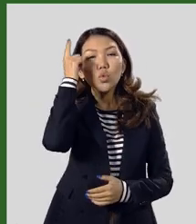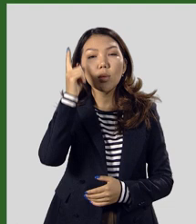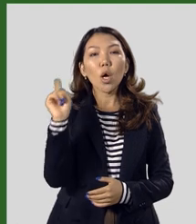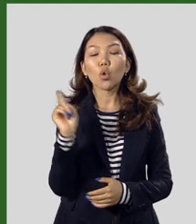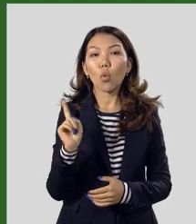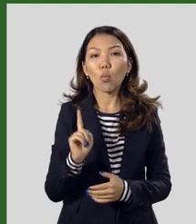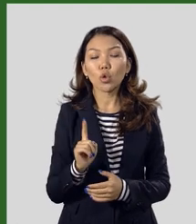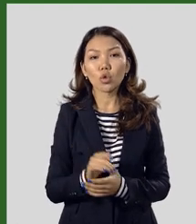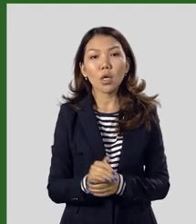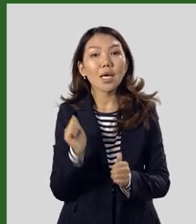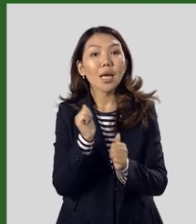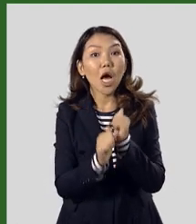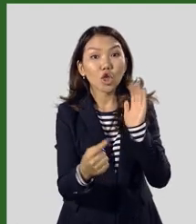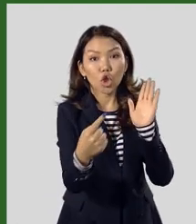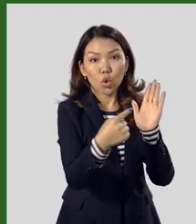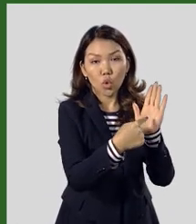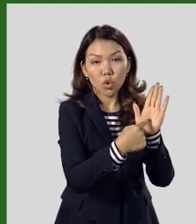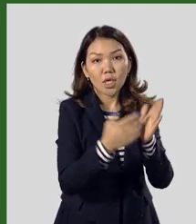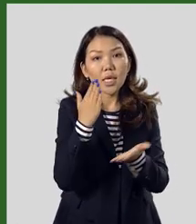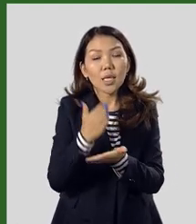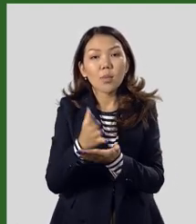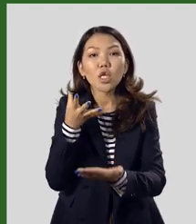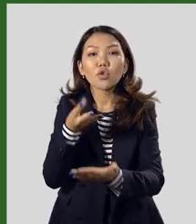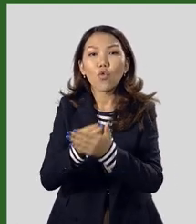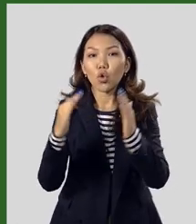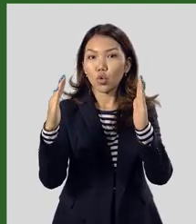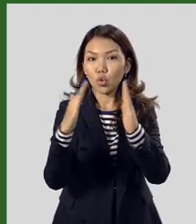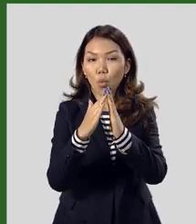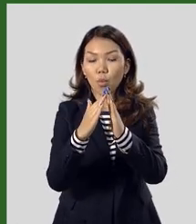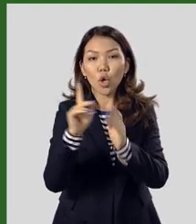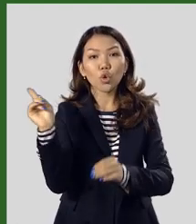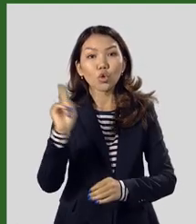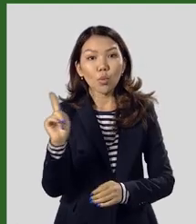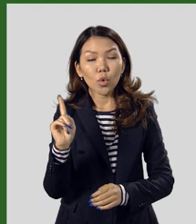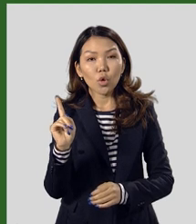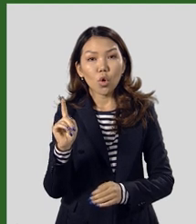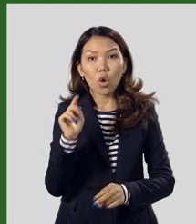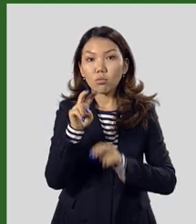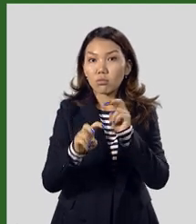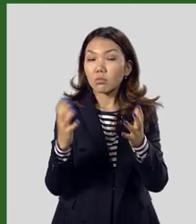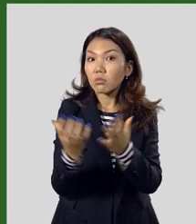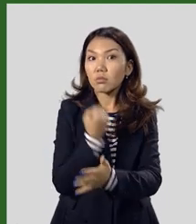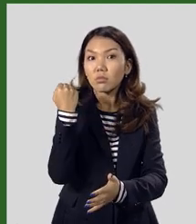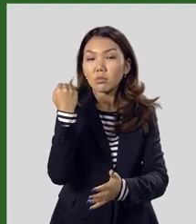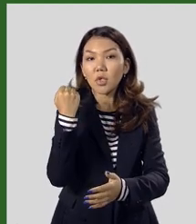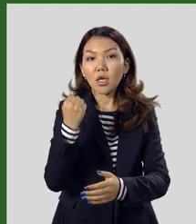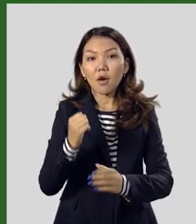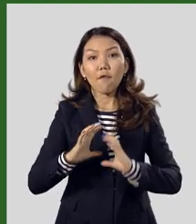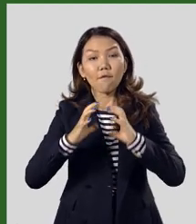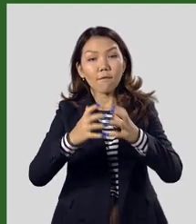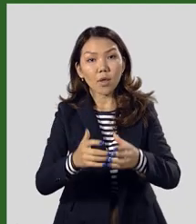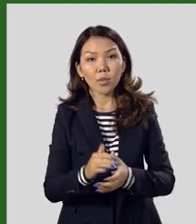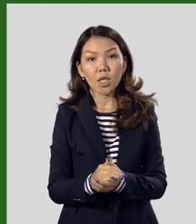том, что каждая точка имеет свой дом. Чтобы ее отыскать в целом мире,